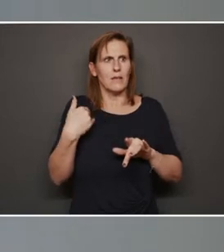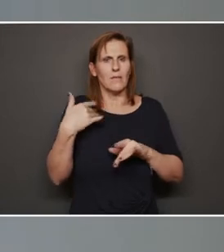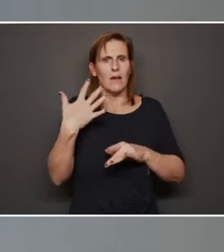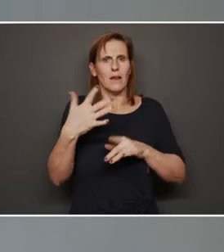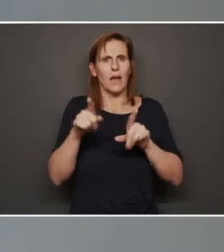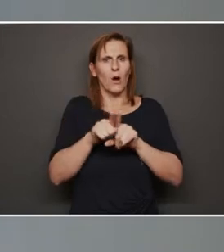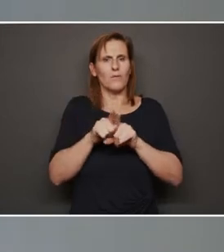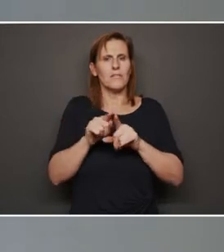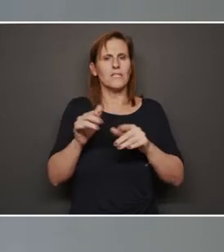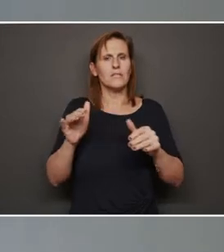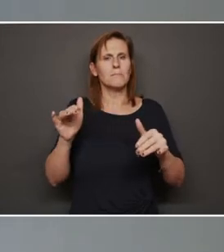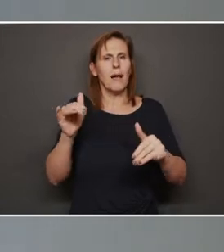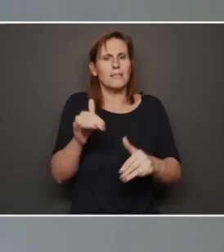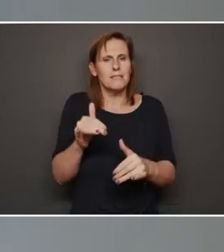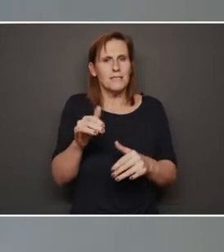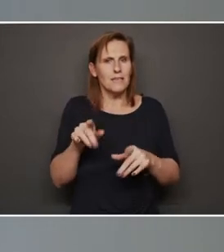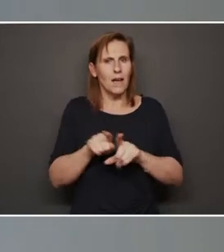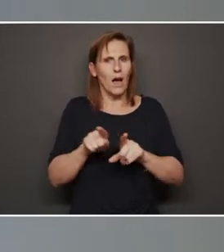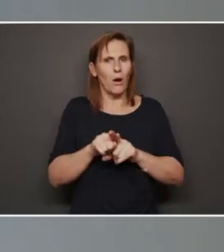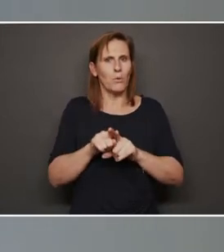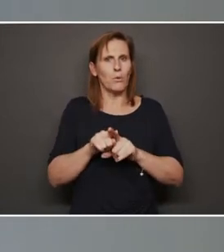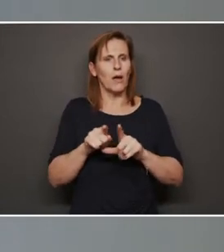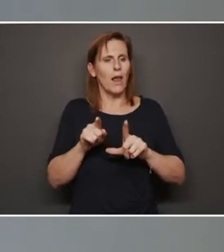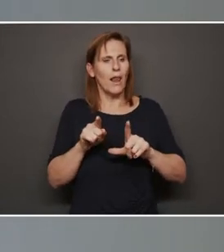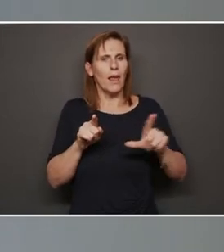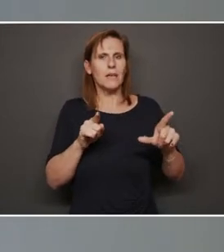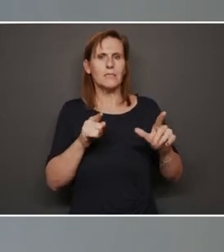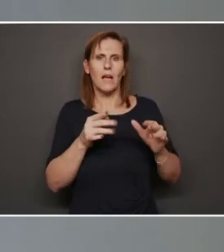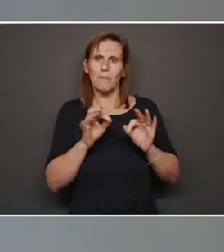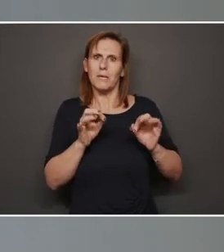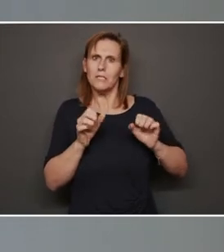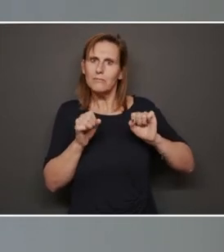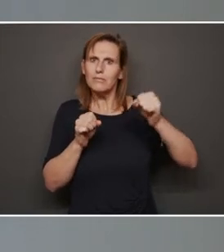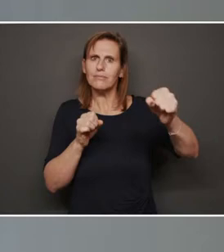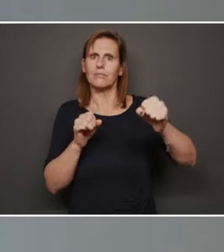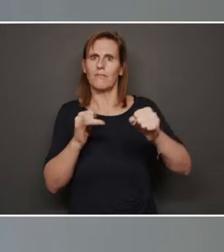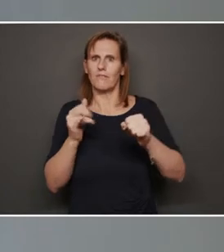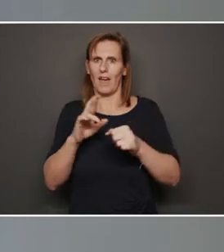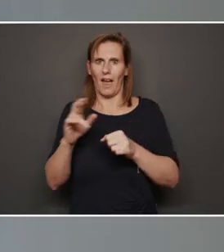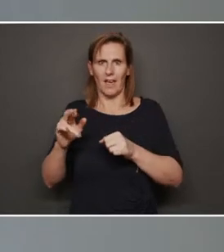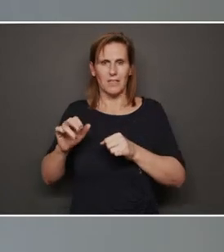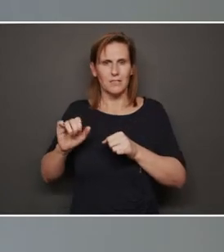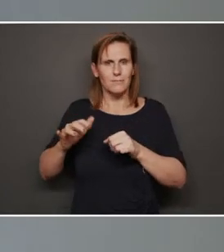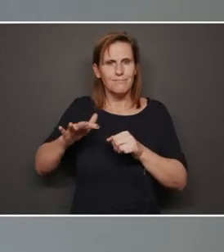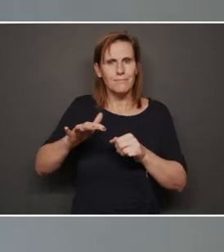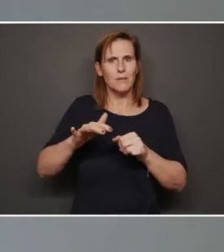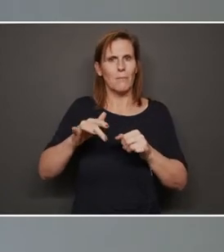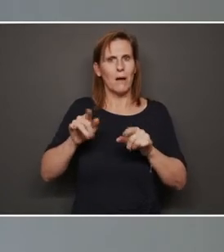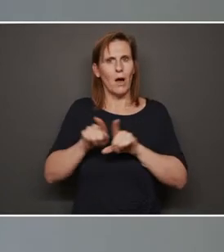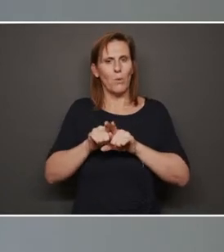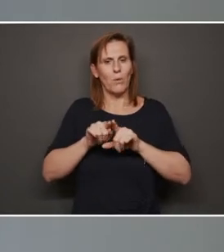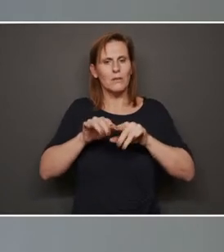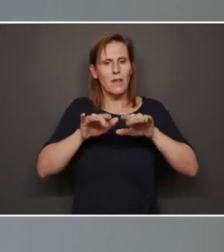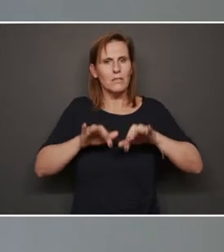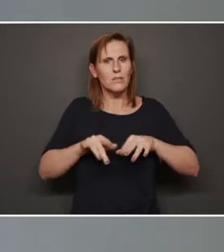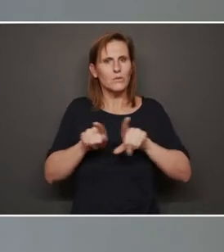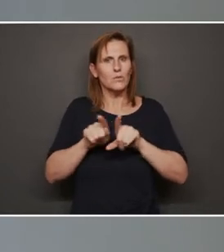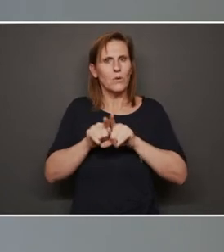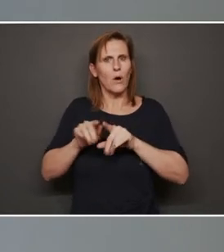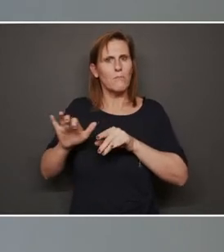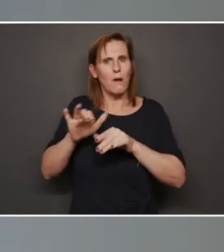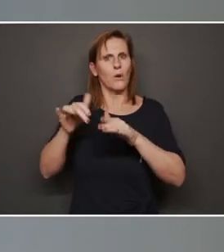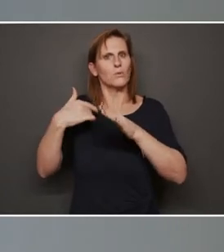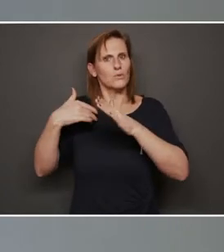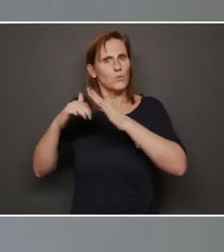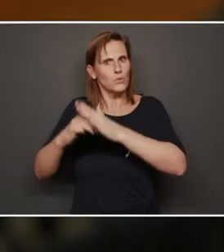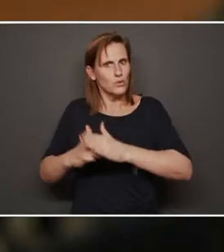Tetraspastik, die linke Hand kann ich zwar besser einsetzen als die rechte, aber die Tastatur und die Maus unterstützen mich sehr,